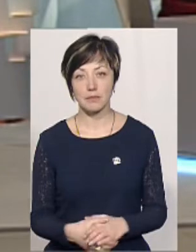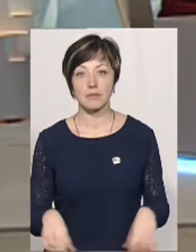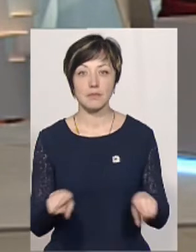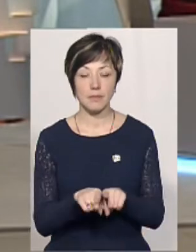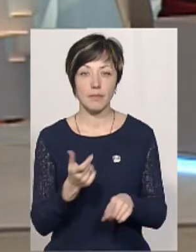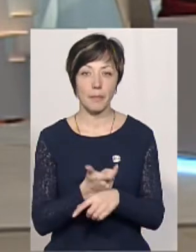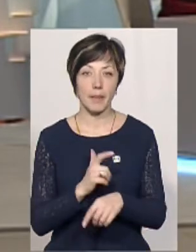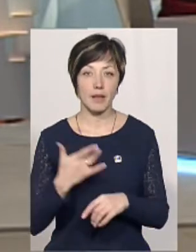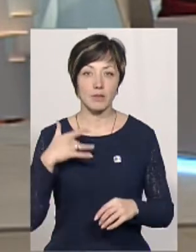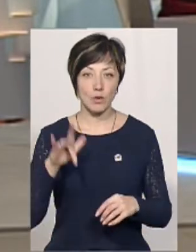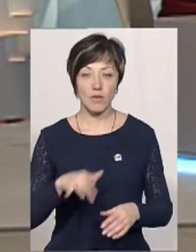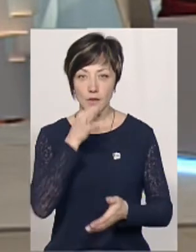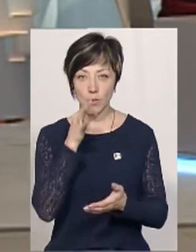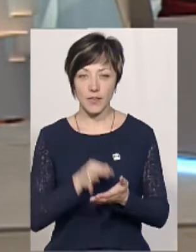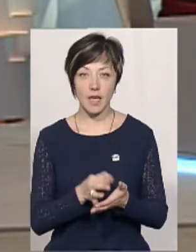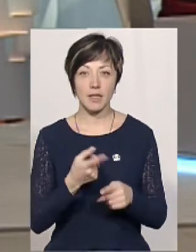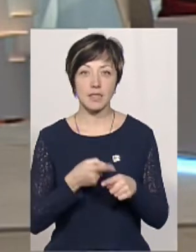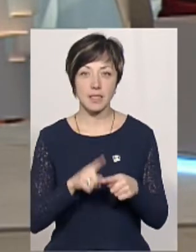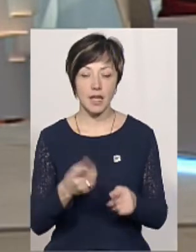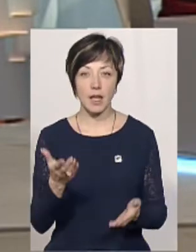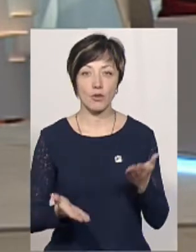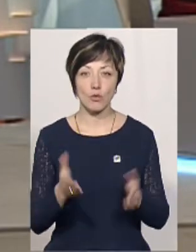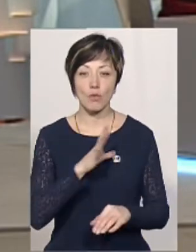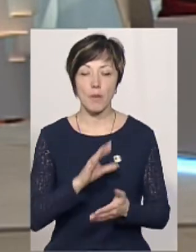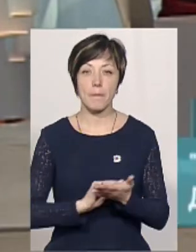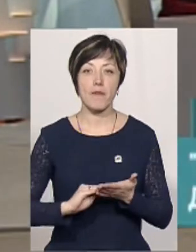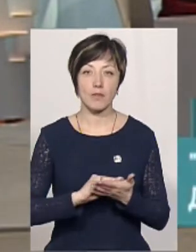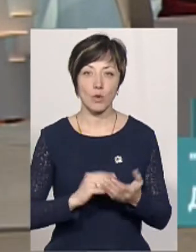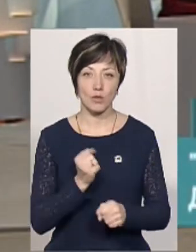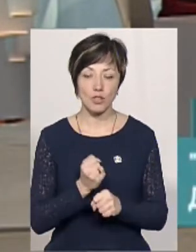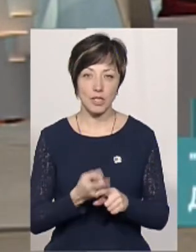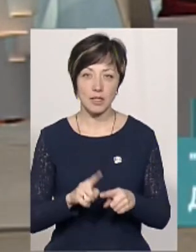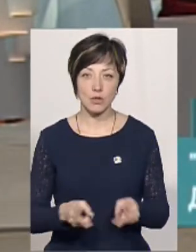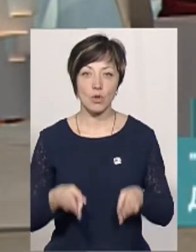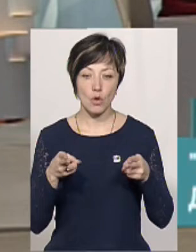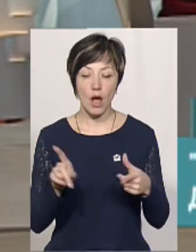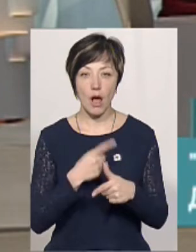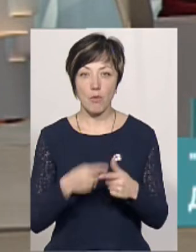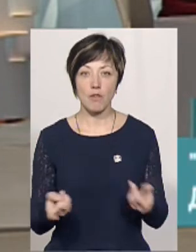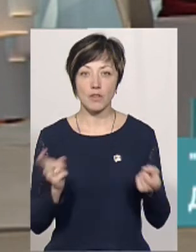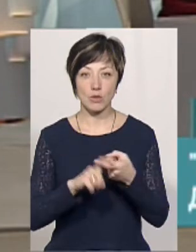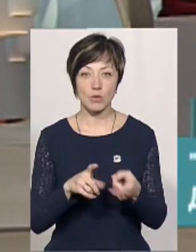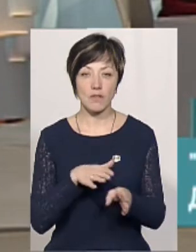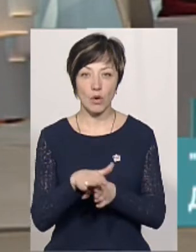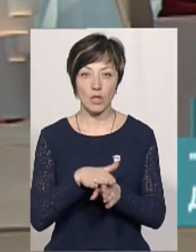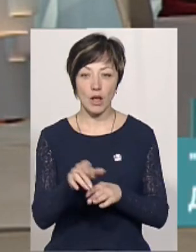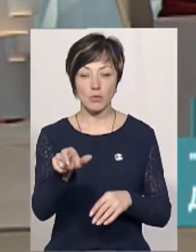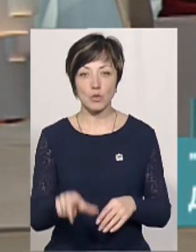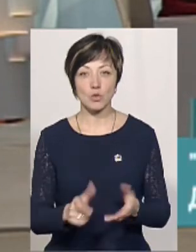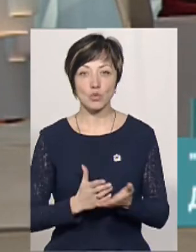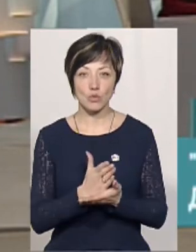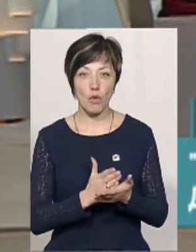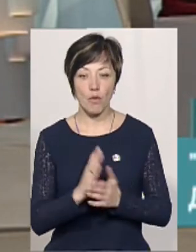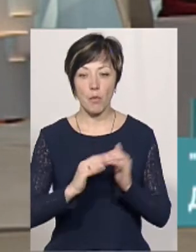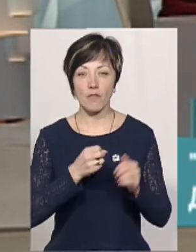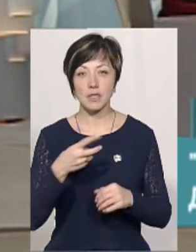Також більш сурова така відповідальність – це якщо були повторно вчинені даний злочин або у зв'язку із виконанням особою